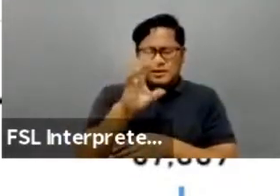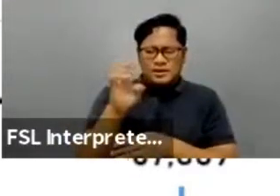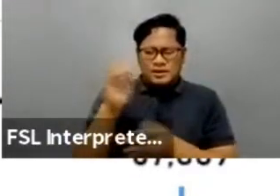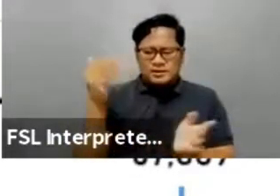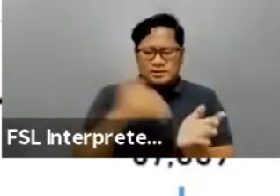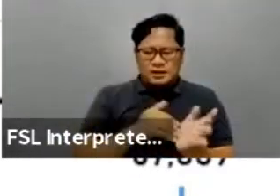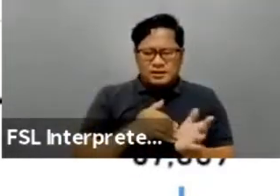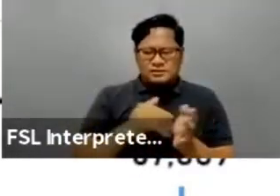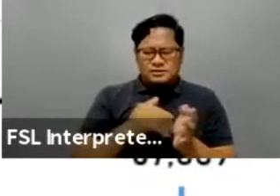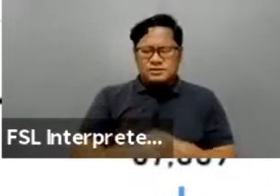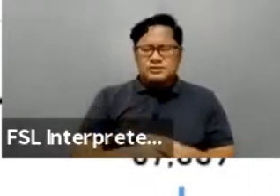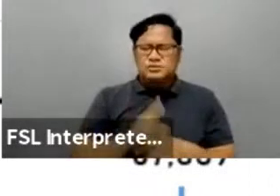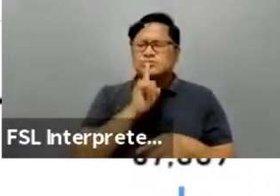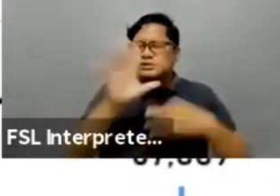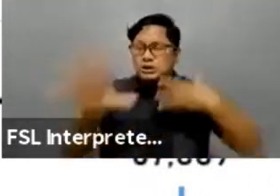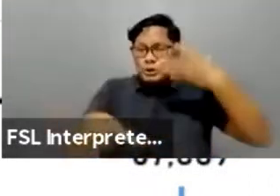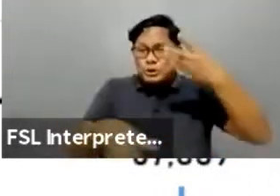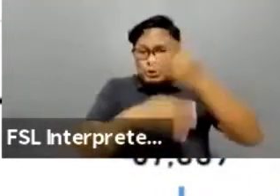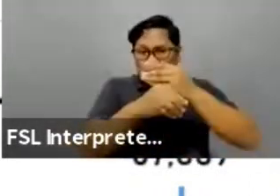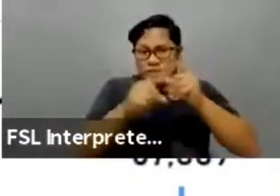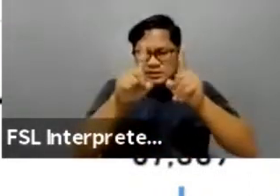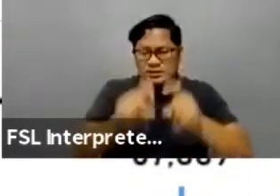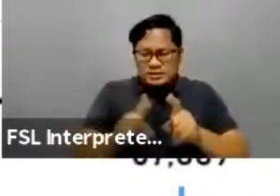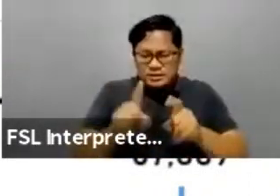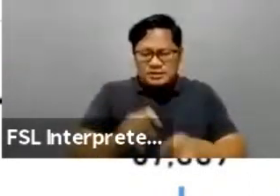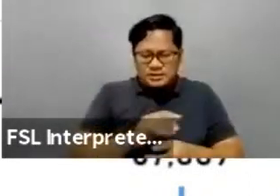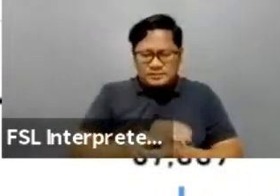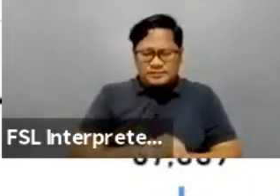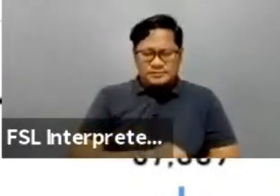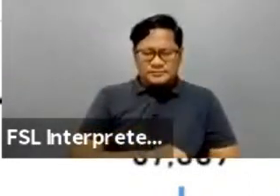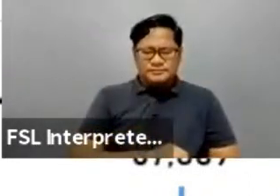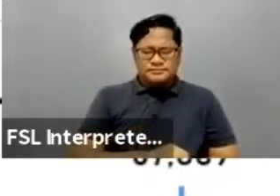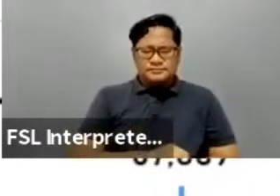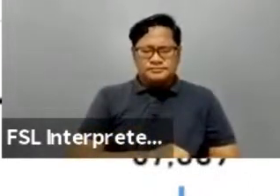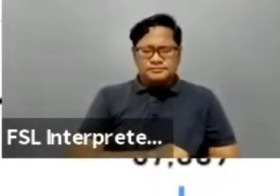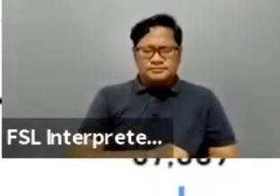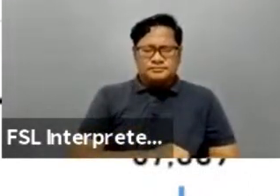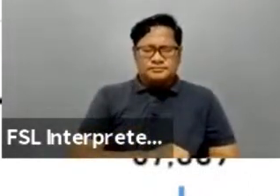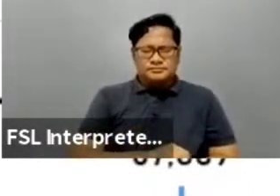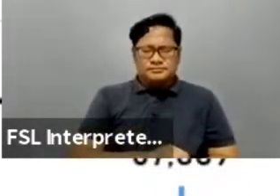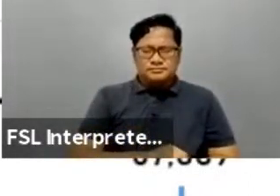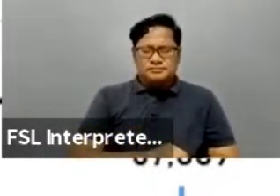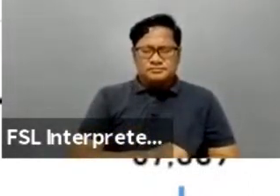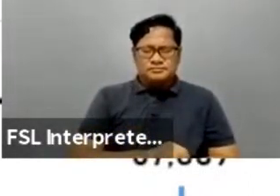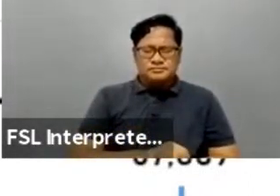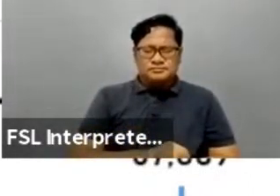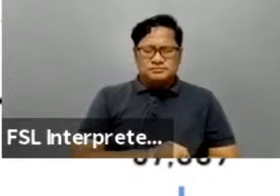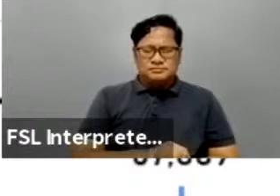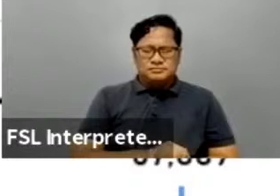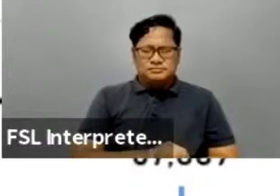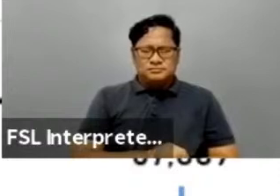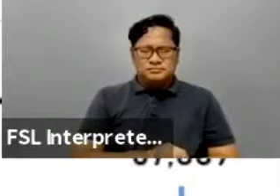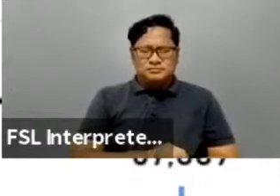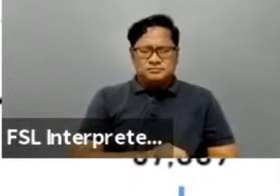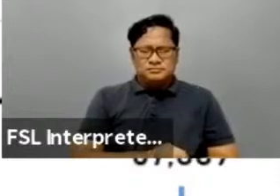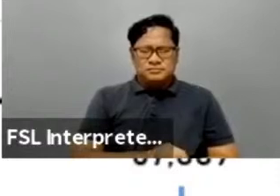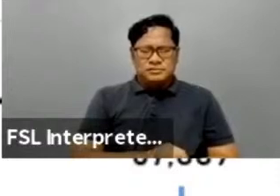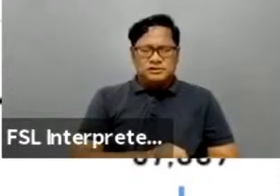11,500,000 na ang total tests conducted. At tayo ay uma-average